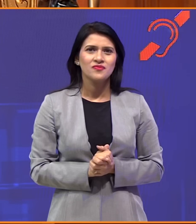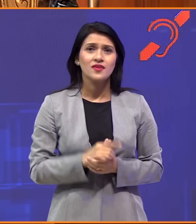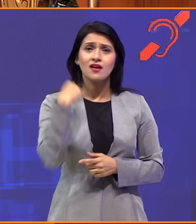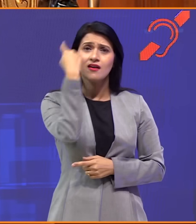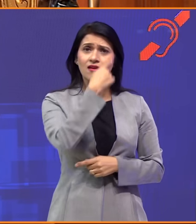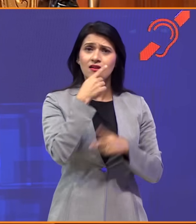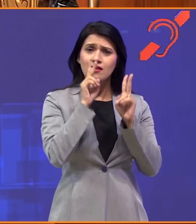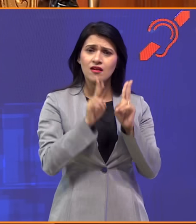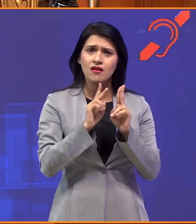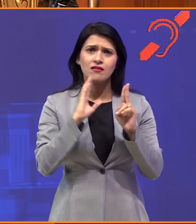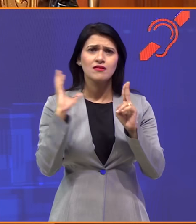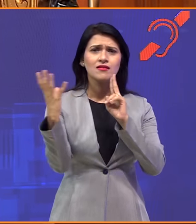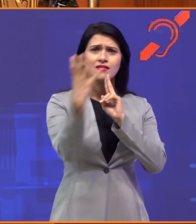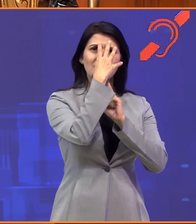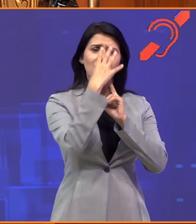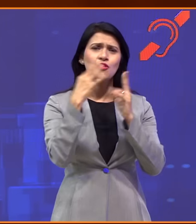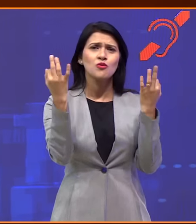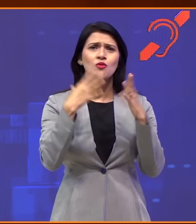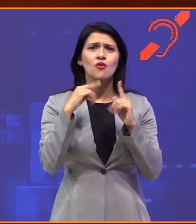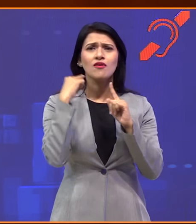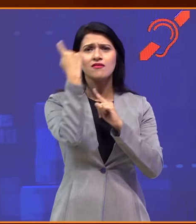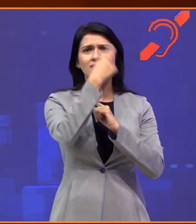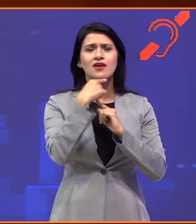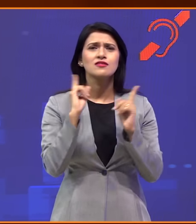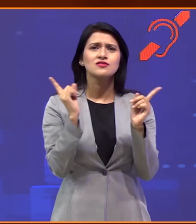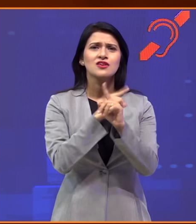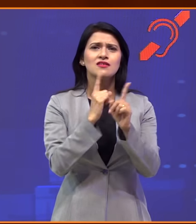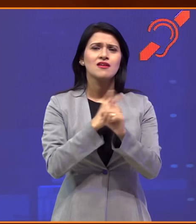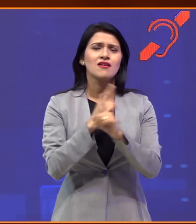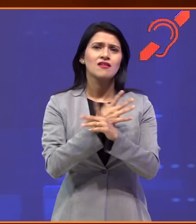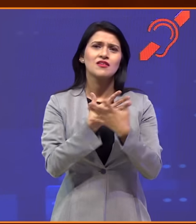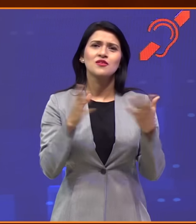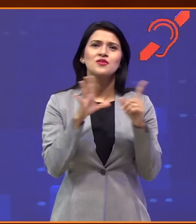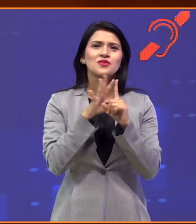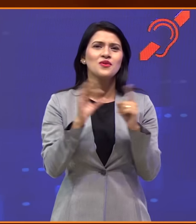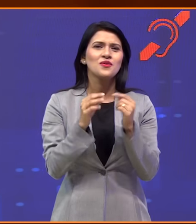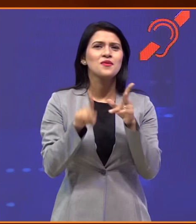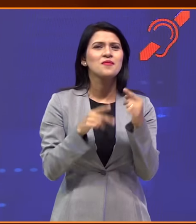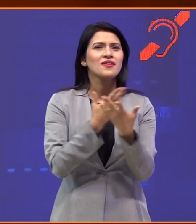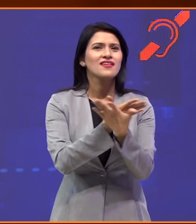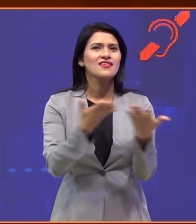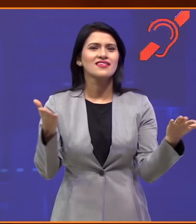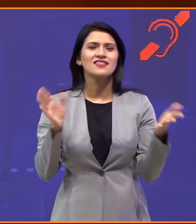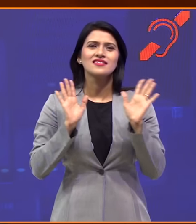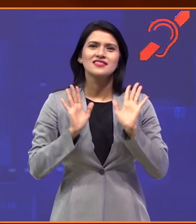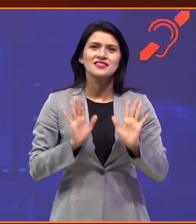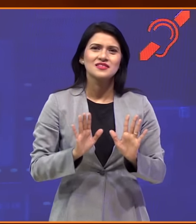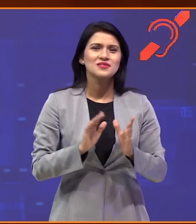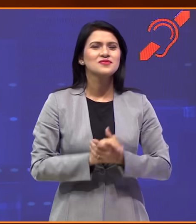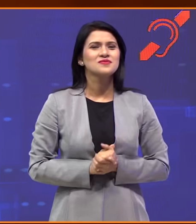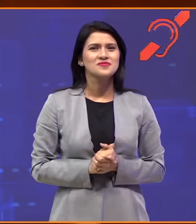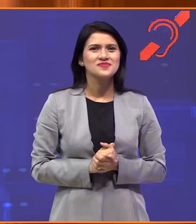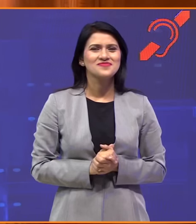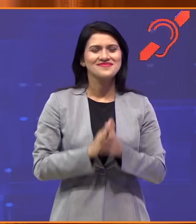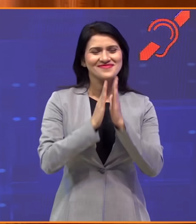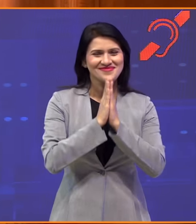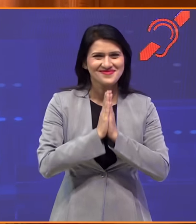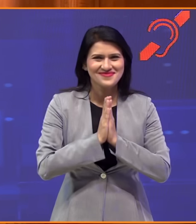एक चेहरे पे कई चेहरे लगा लेते हैं लोग